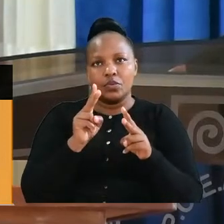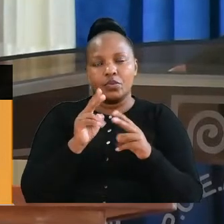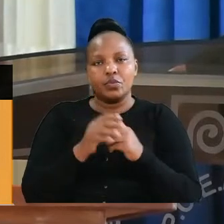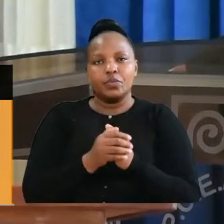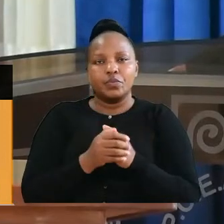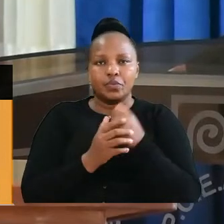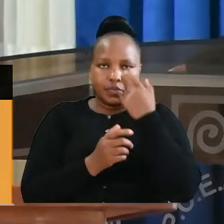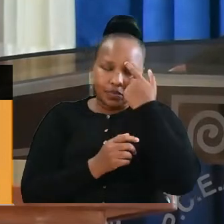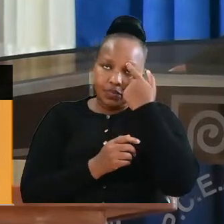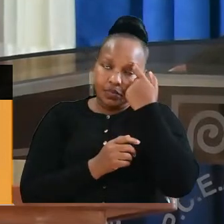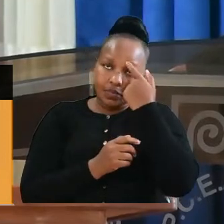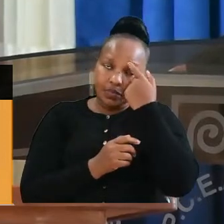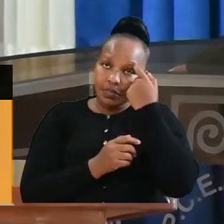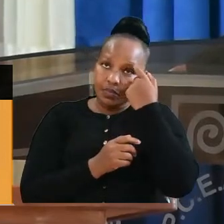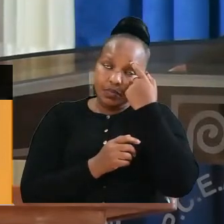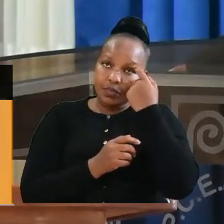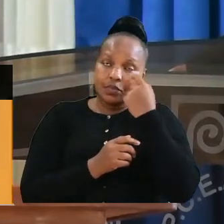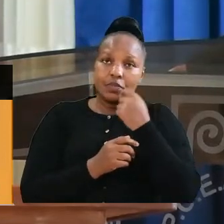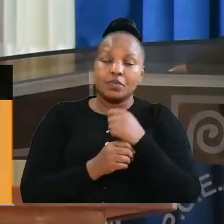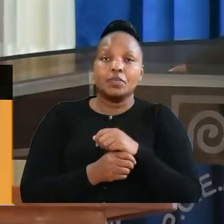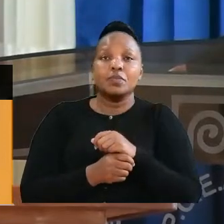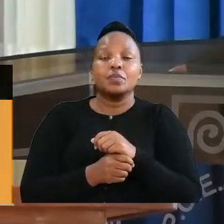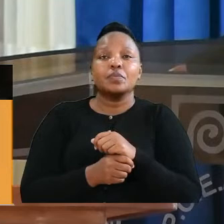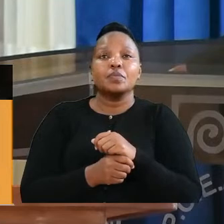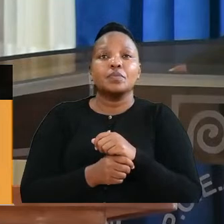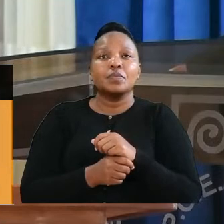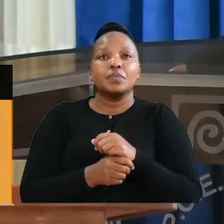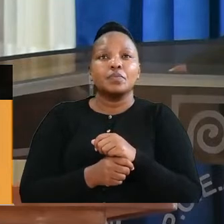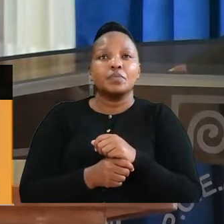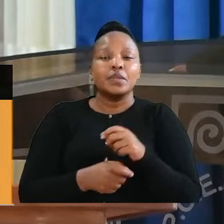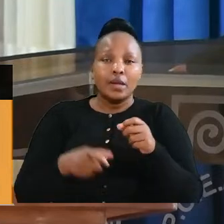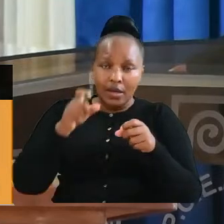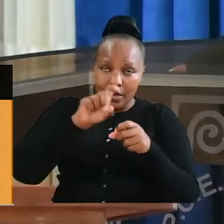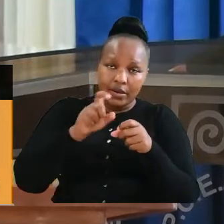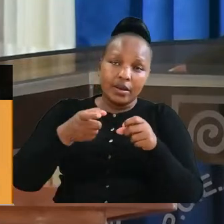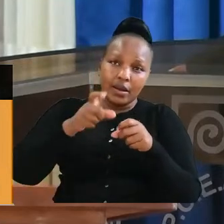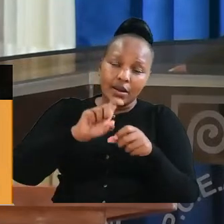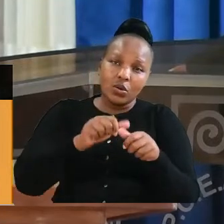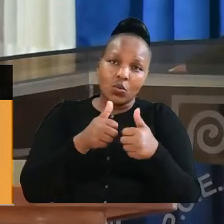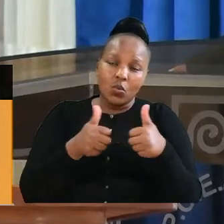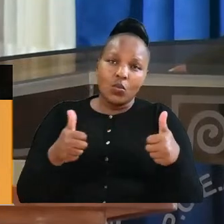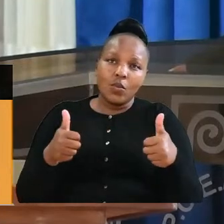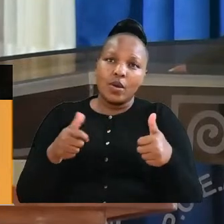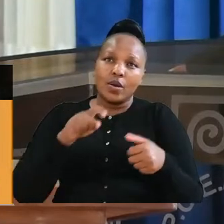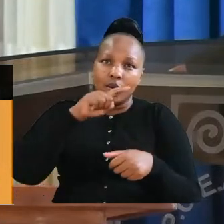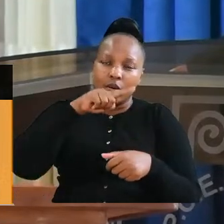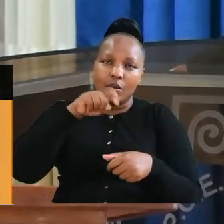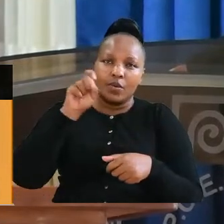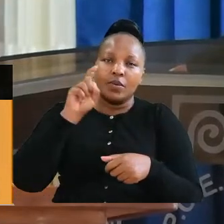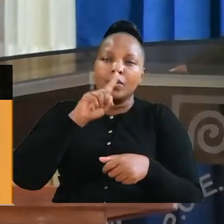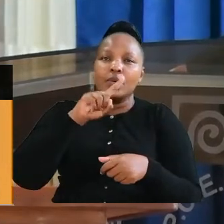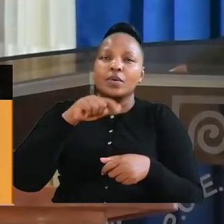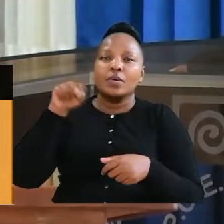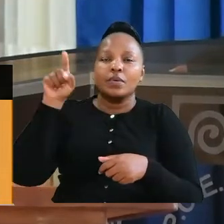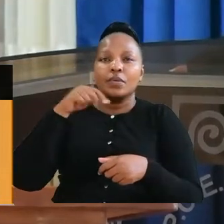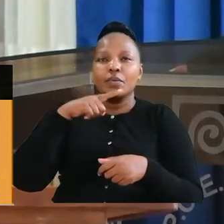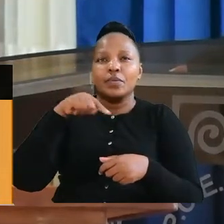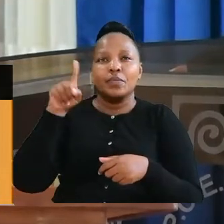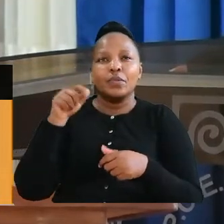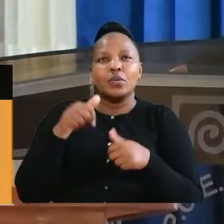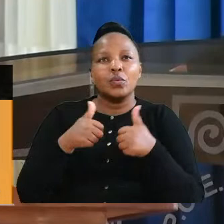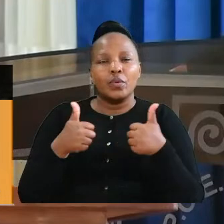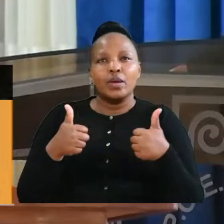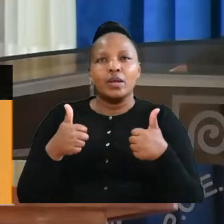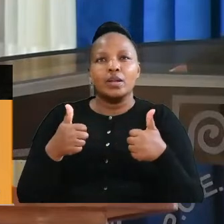ambao tulikuwa nao waliweza kutia bidii hata zaidi na wakaweka rekodi mpya ya